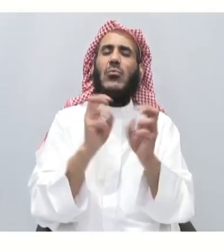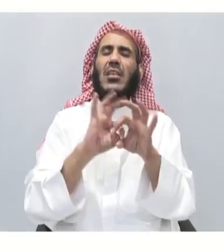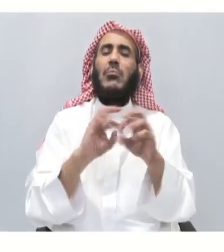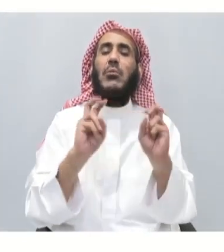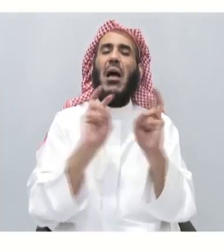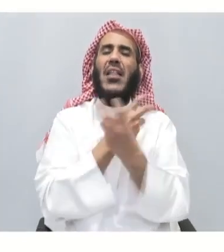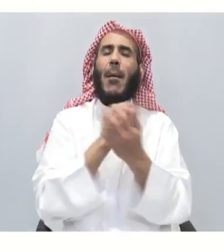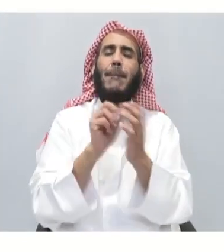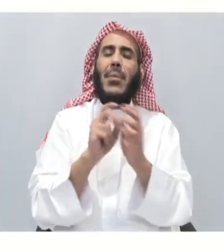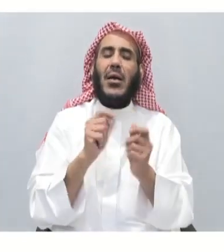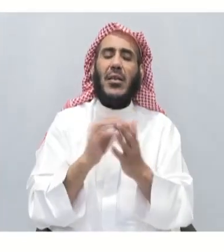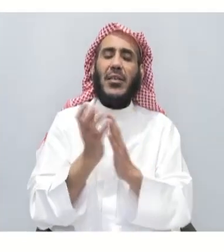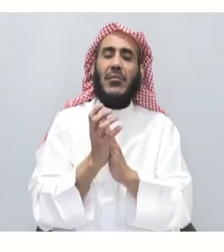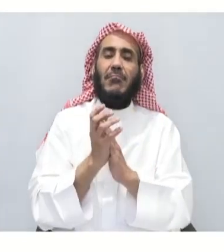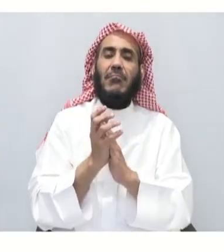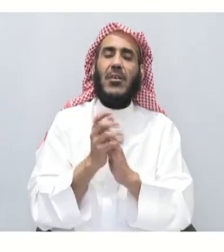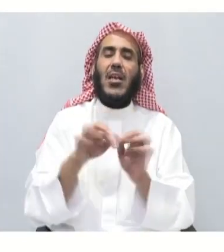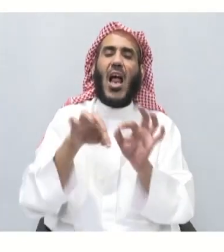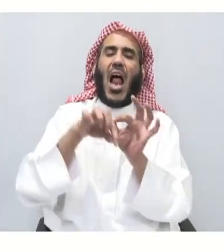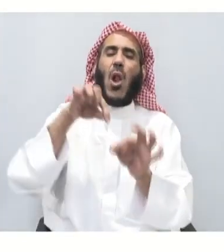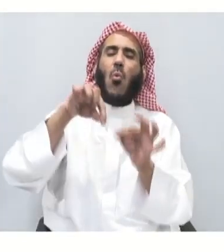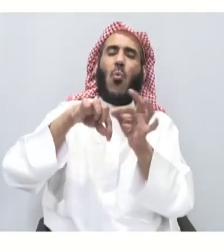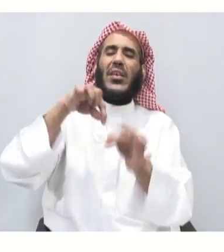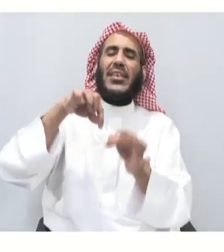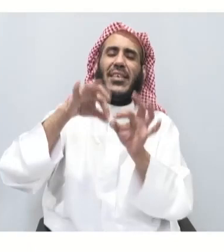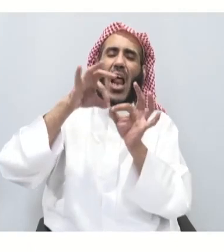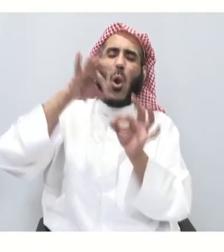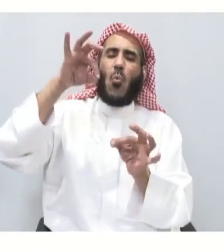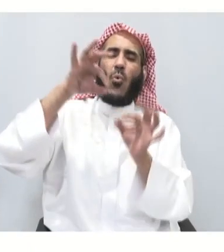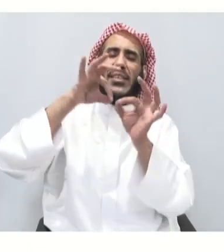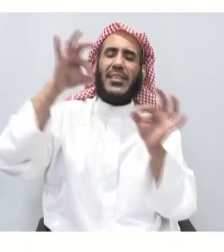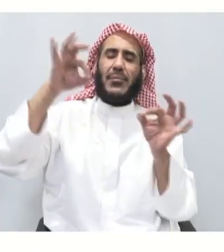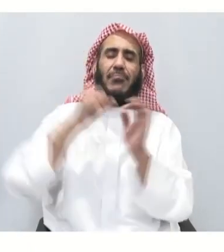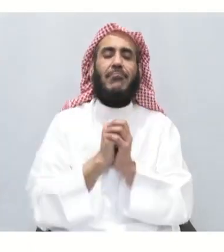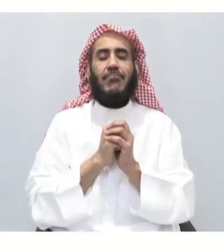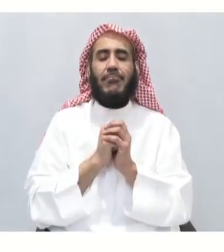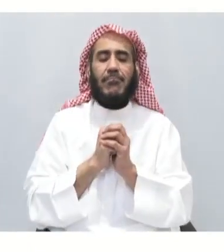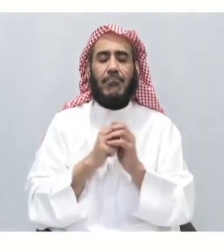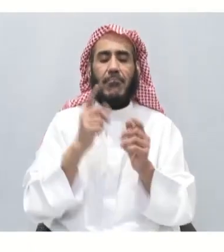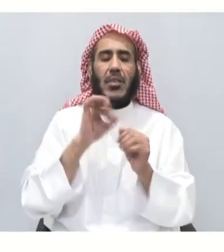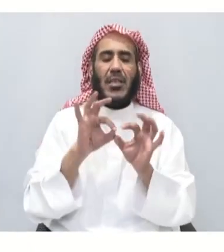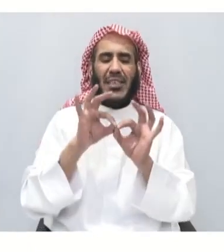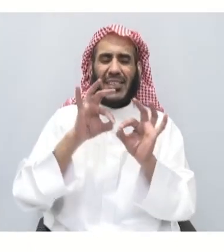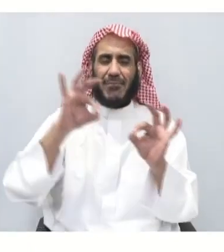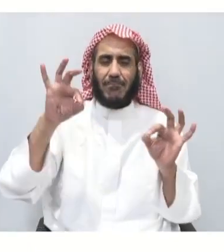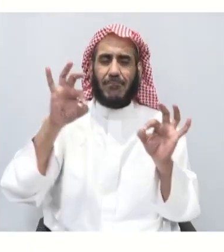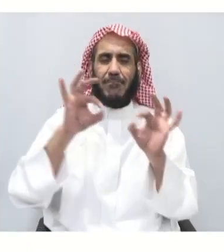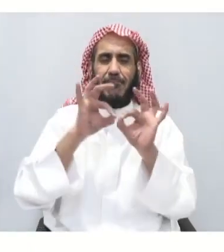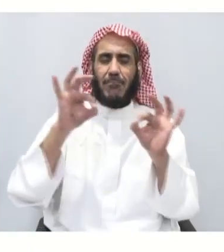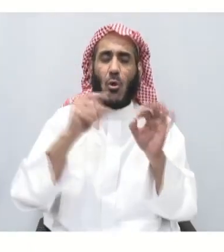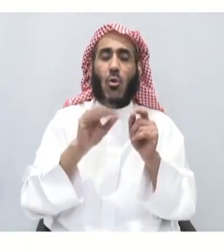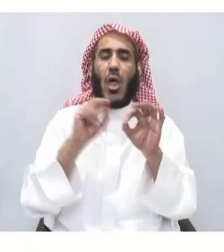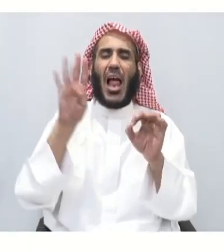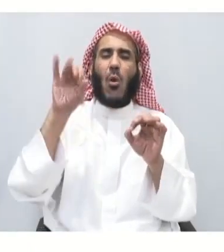لكنها عن طريق الوتر احسنتم الاوتار اذا ترتبط هو